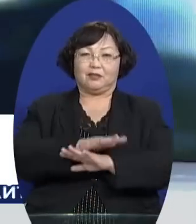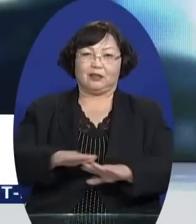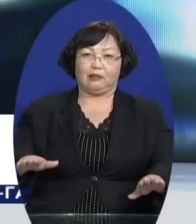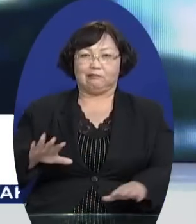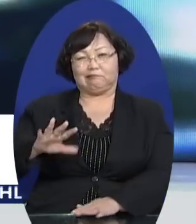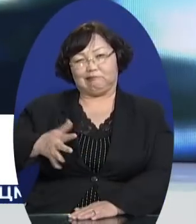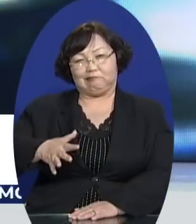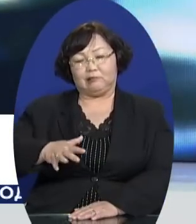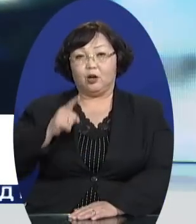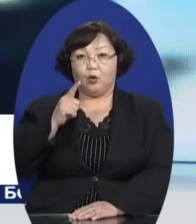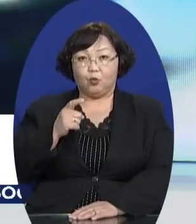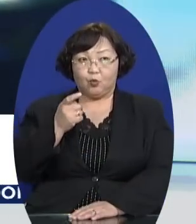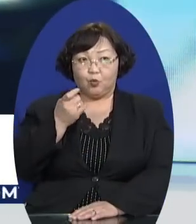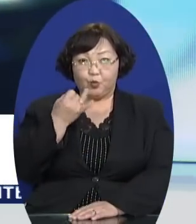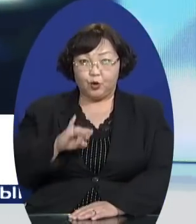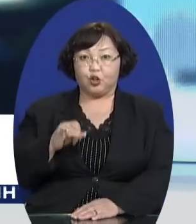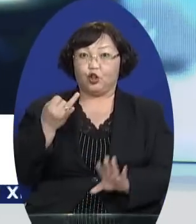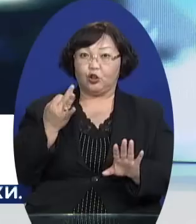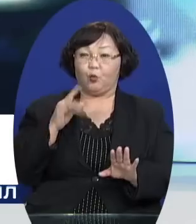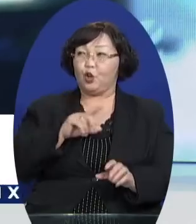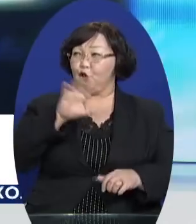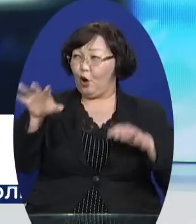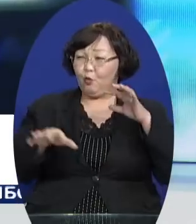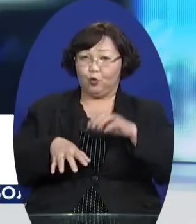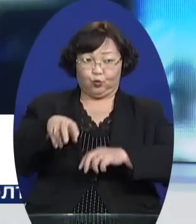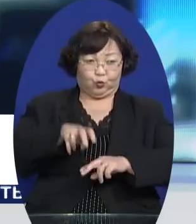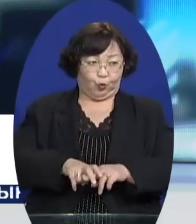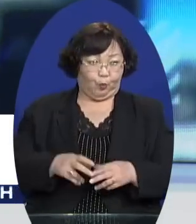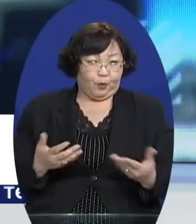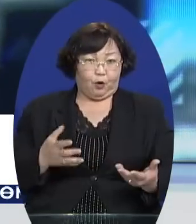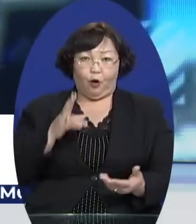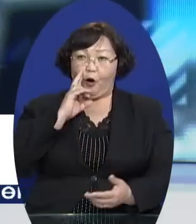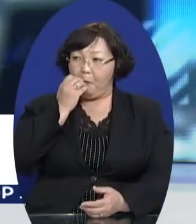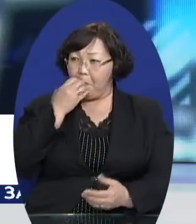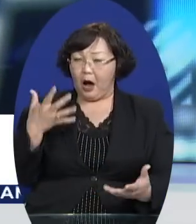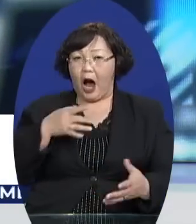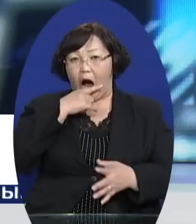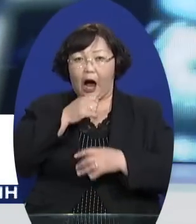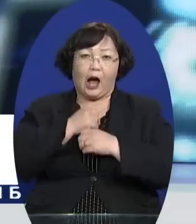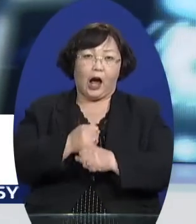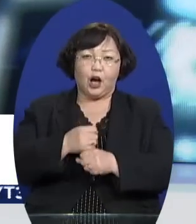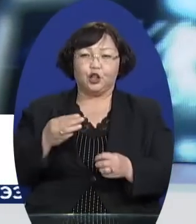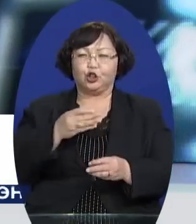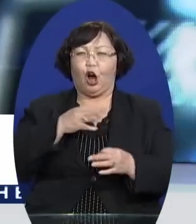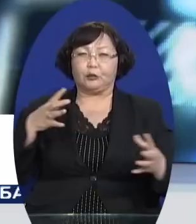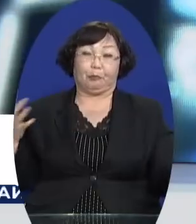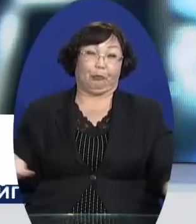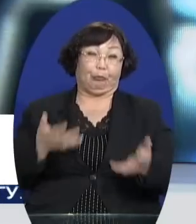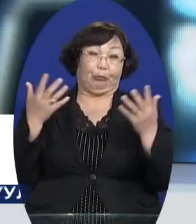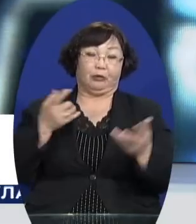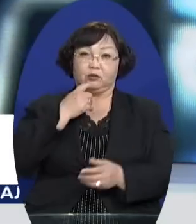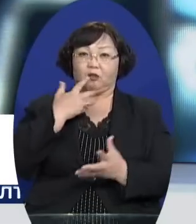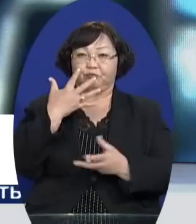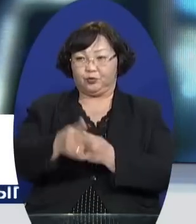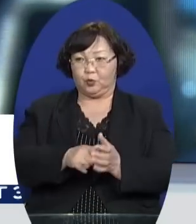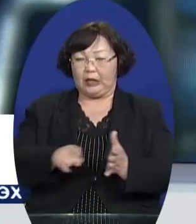ходог явж баяр наадам үзэх сонирхолтой иргэд суух сандалгүй, хооллох тухтай газаргүй, мордын тоосон дарагдаж хэдэн өдрийг өнгөрөөдгөө. Олон жил яригдж байгаач